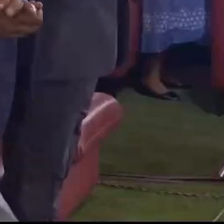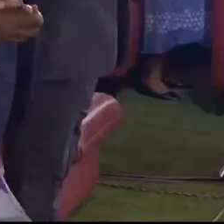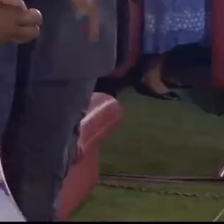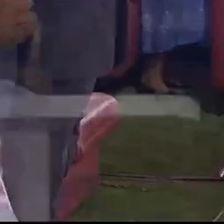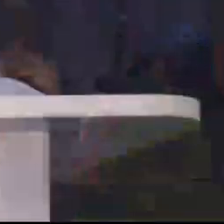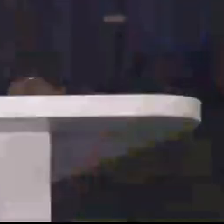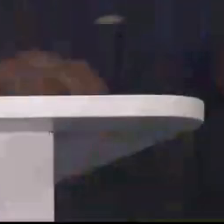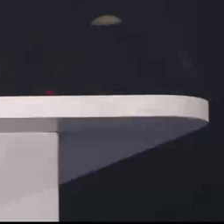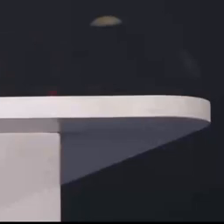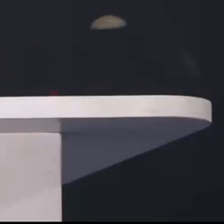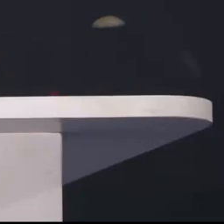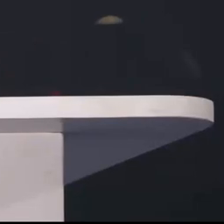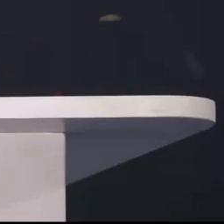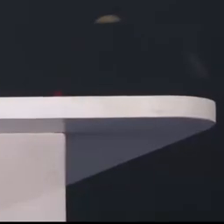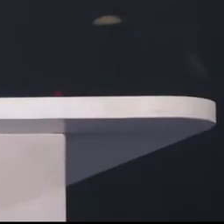Bishop. Gloire à Dieu.